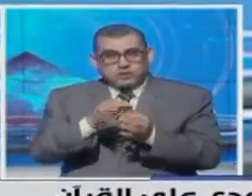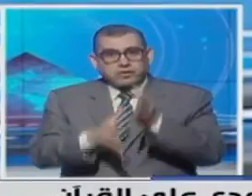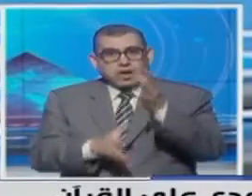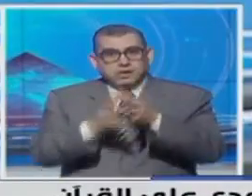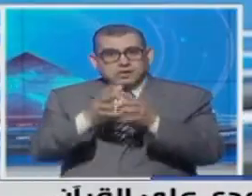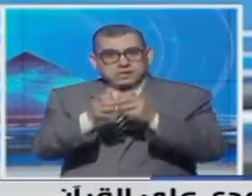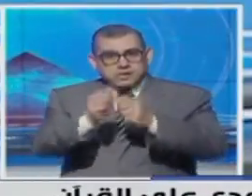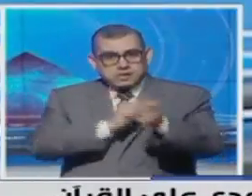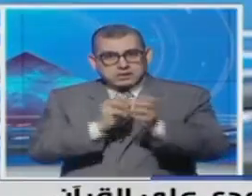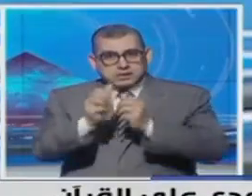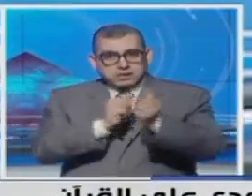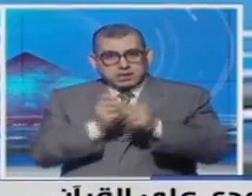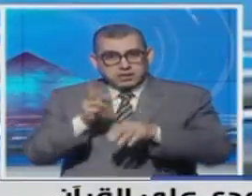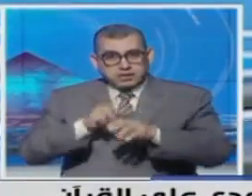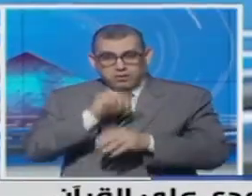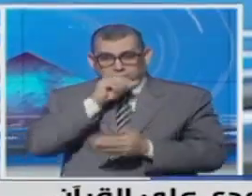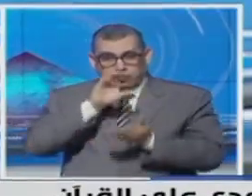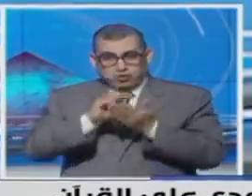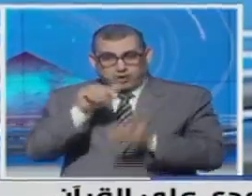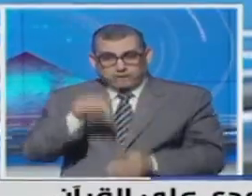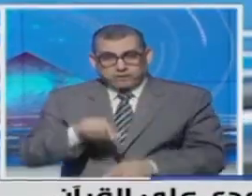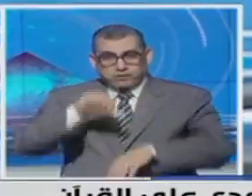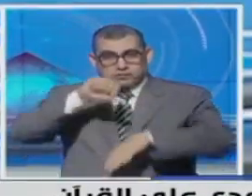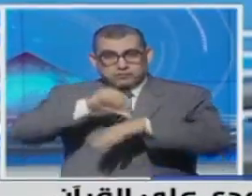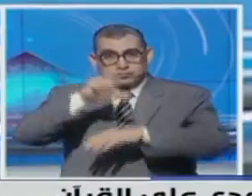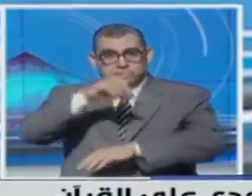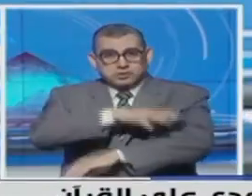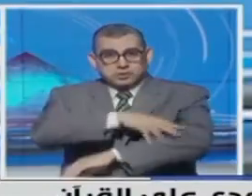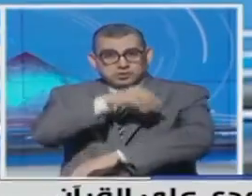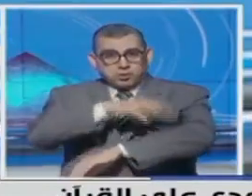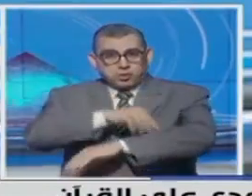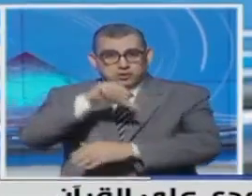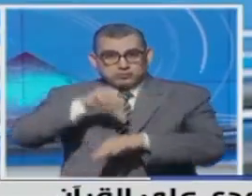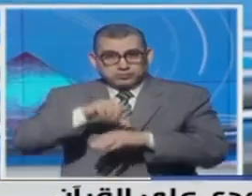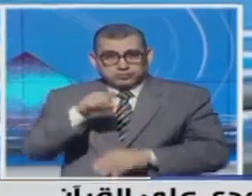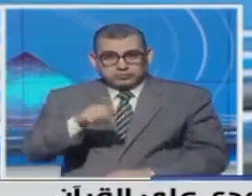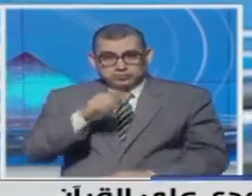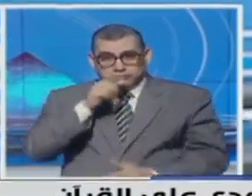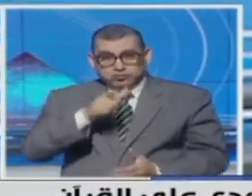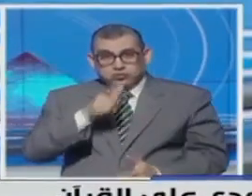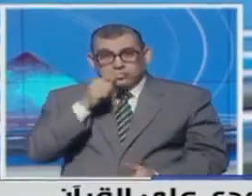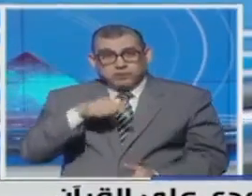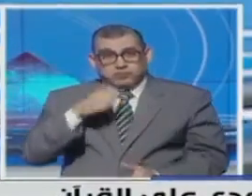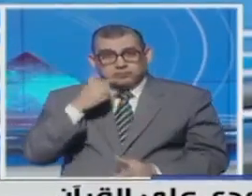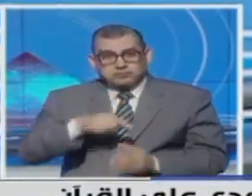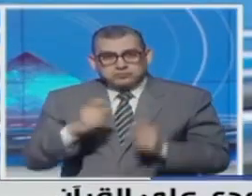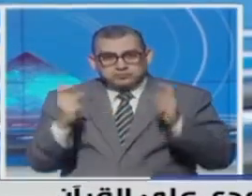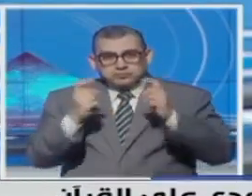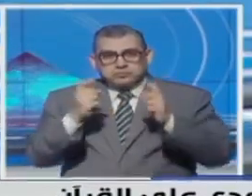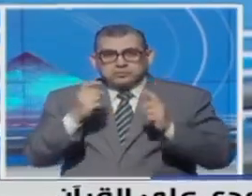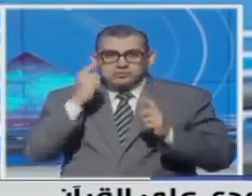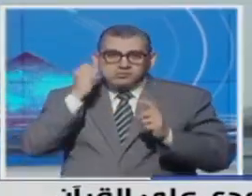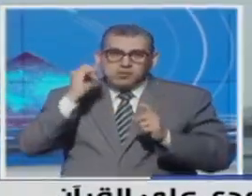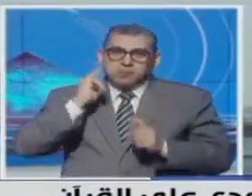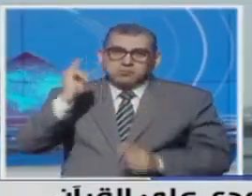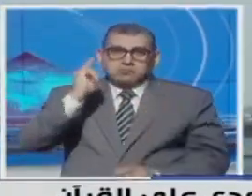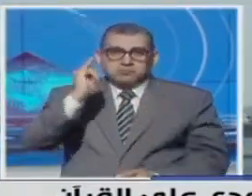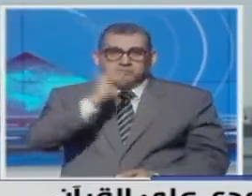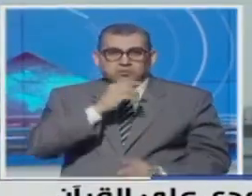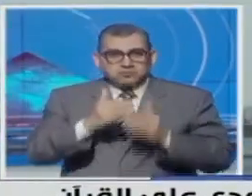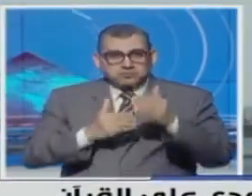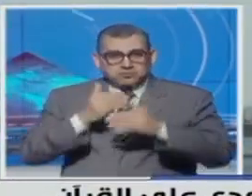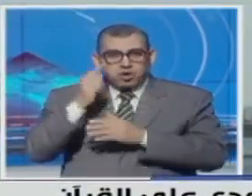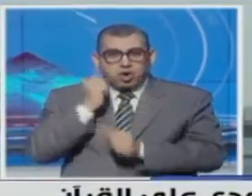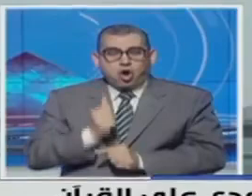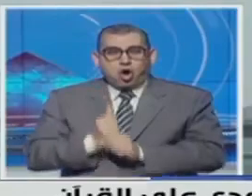الكريم وتمزيق نسخة من المصحف الشريف في العاصمة السويدية ستوكهولم، وذلك في تحد سافر يتجاوز حدود